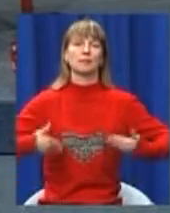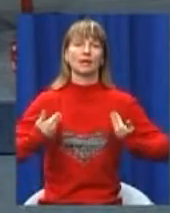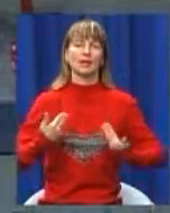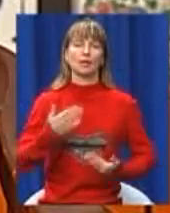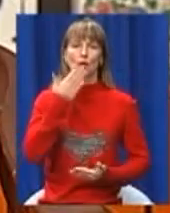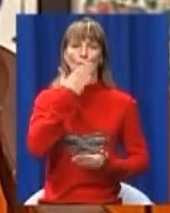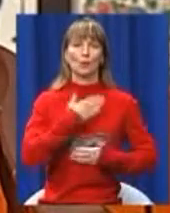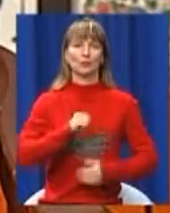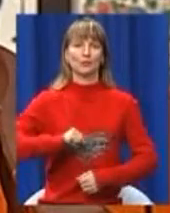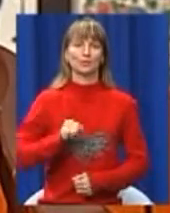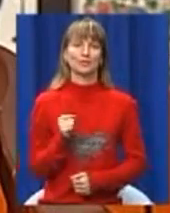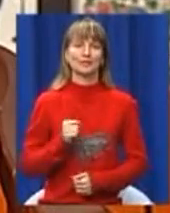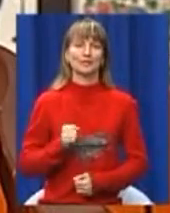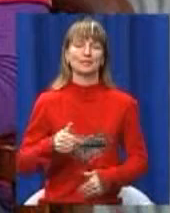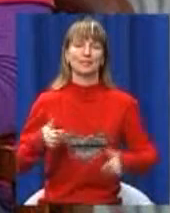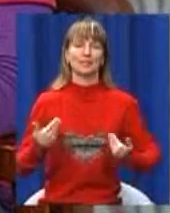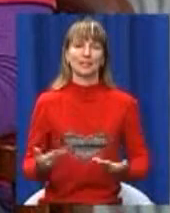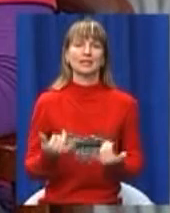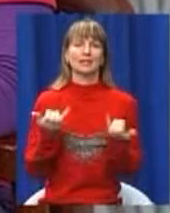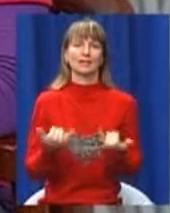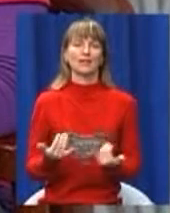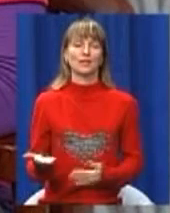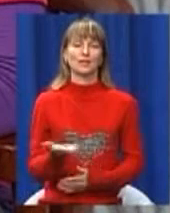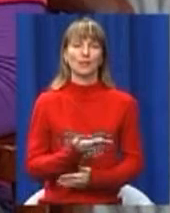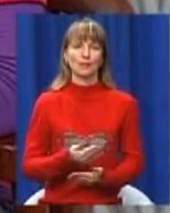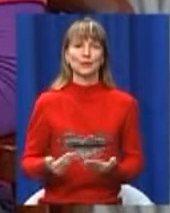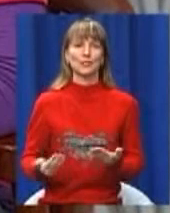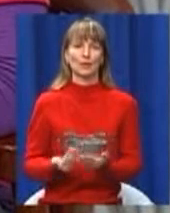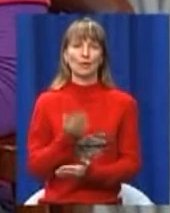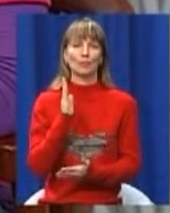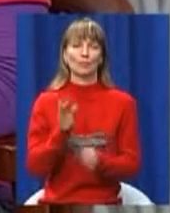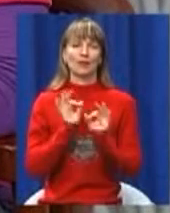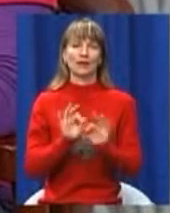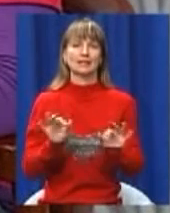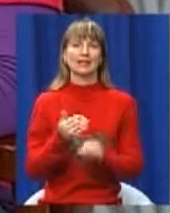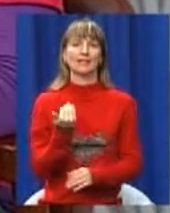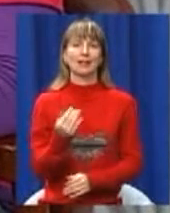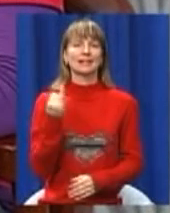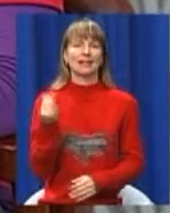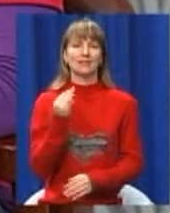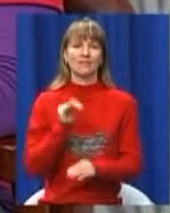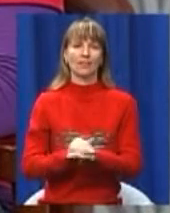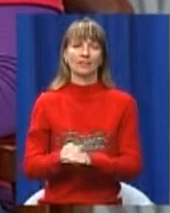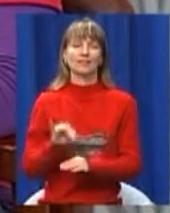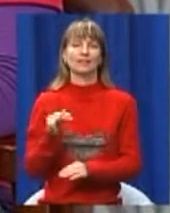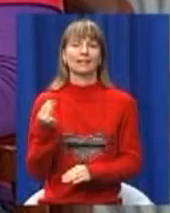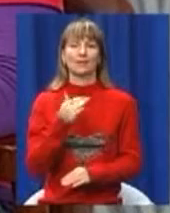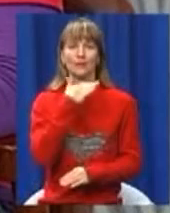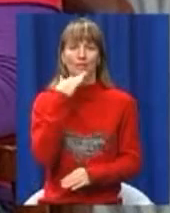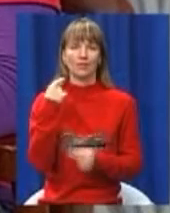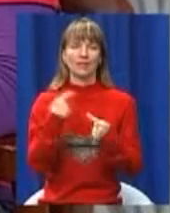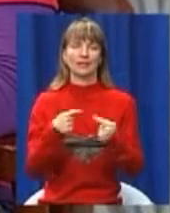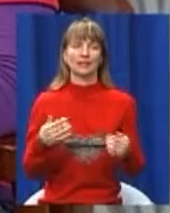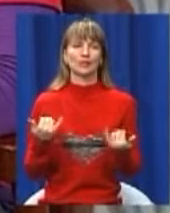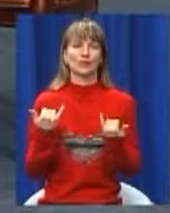Привіт, любі друзі! Привіт! Сьогодні ми чергову порцію будемо розказувати для вас цікавих фактів та дуже багато різних